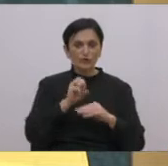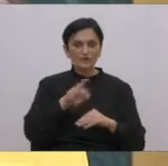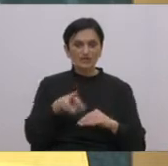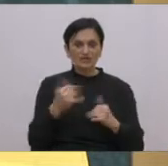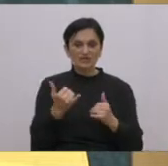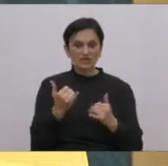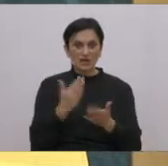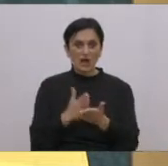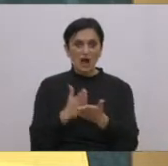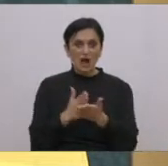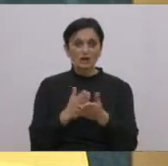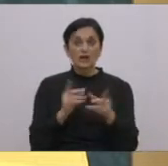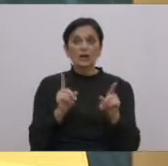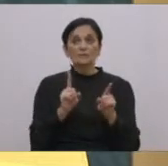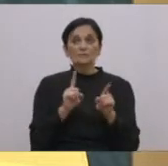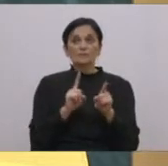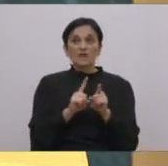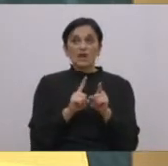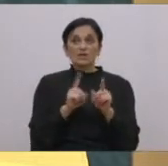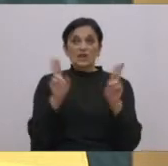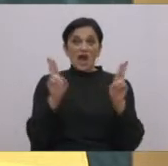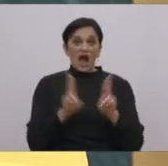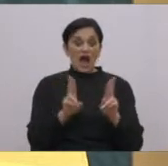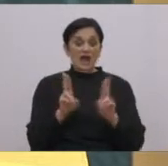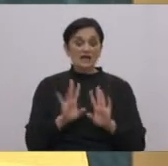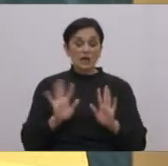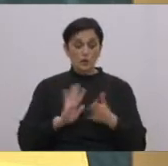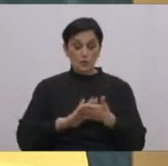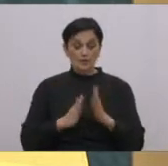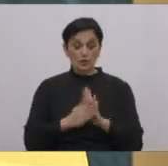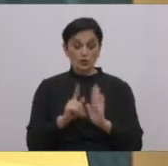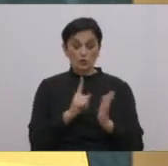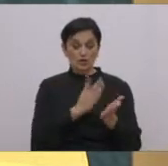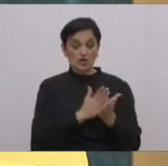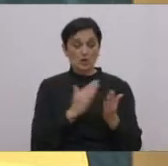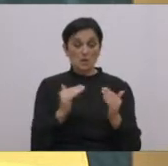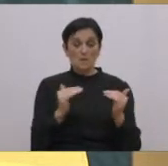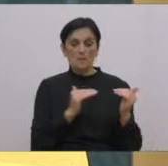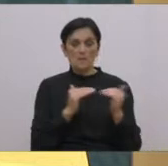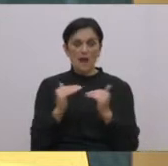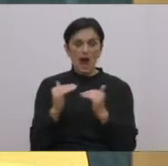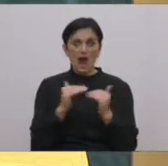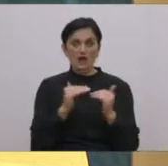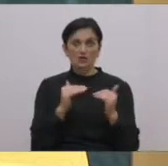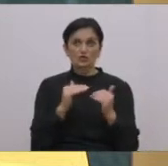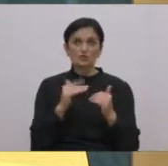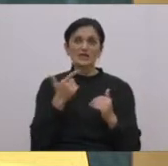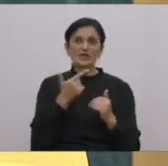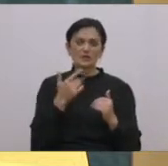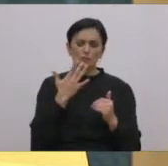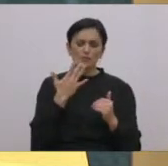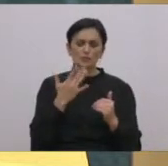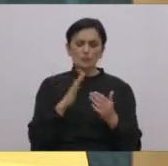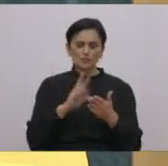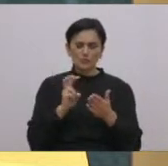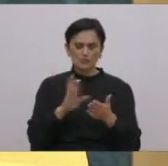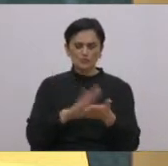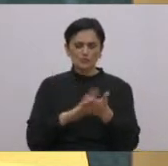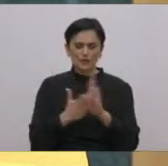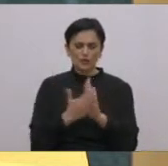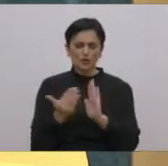და ის, ასე ვთქვათ, არასტანდარტული პირობები, რაც არის მაქსიმალურად რელიეფის და გეოლოგიური პირობების გათვალისწინებით